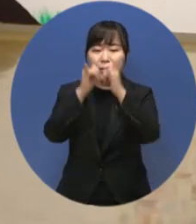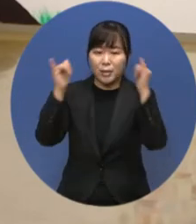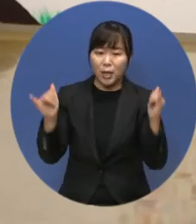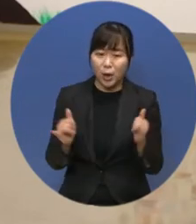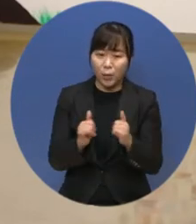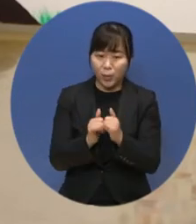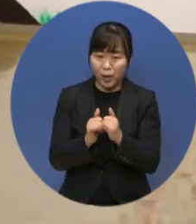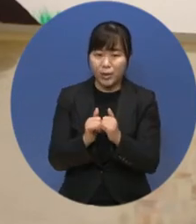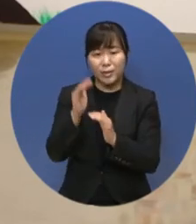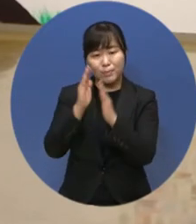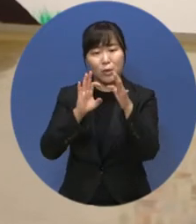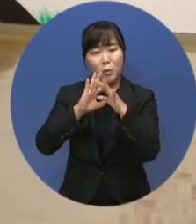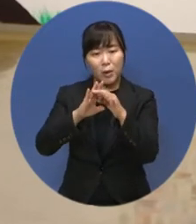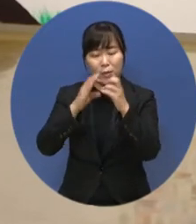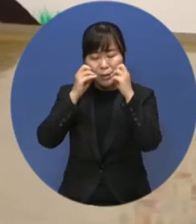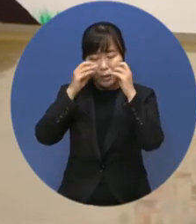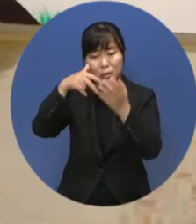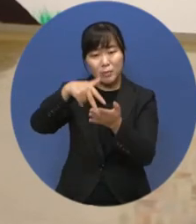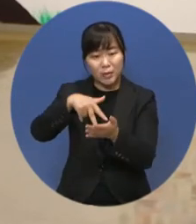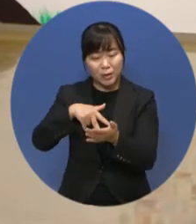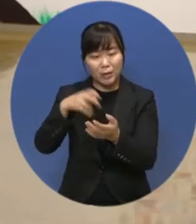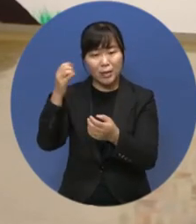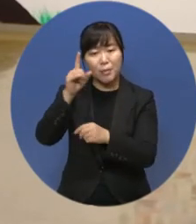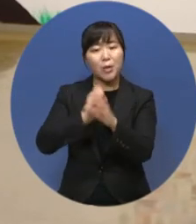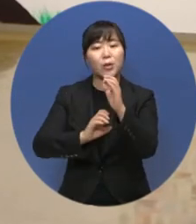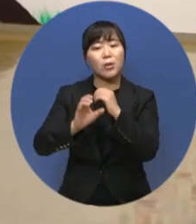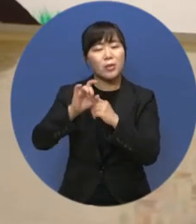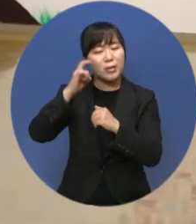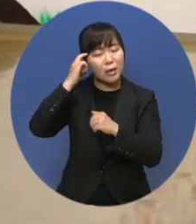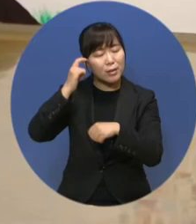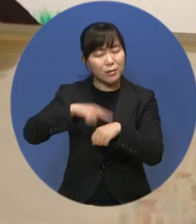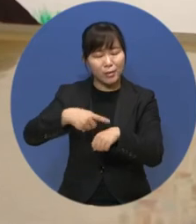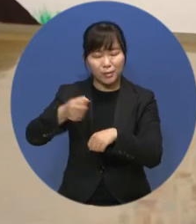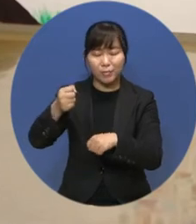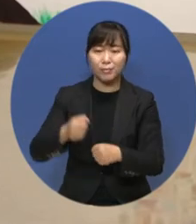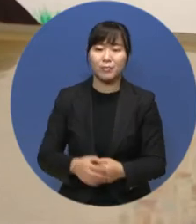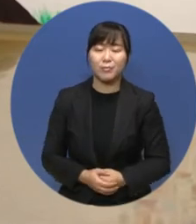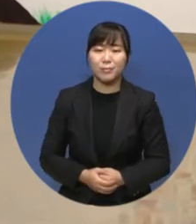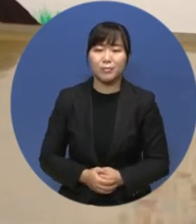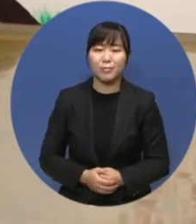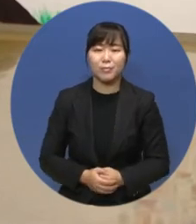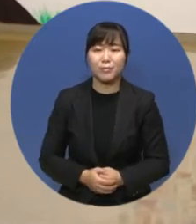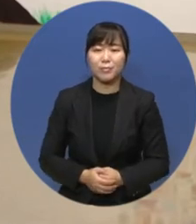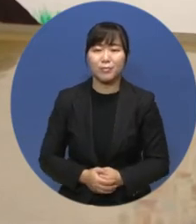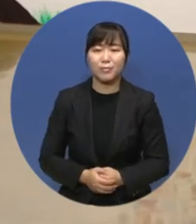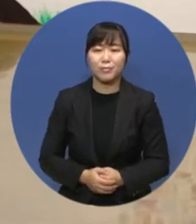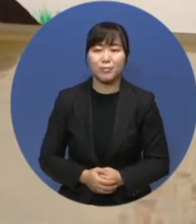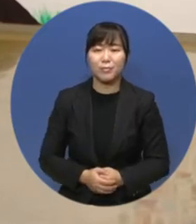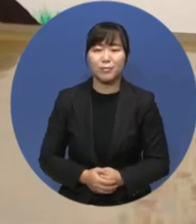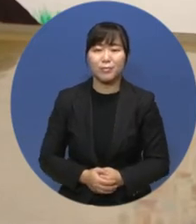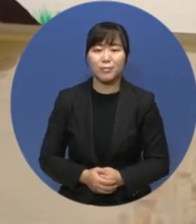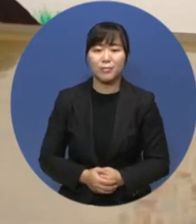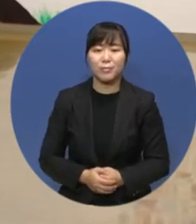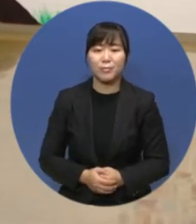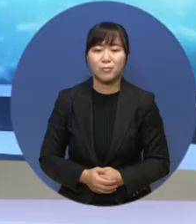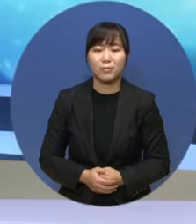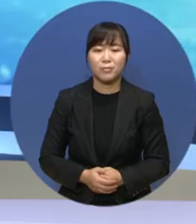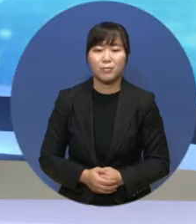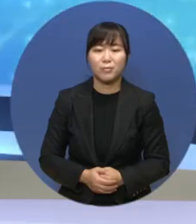식물에 대한 새로운 관점을 다시 한번 생각하는 시간이 되고 있습니다. 복지TV 뉴스 이소영입니다.